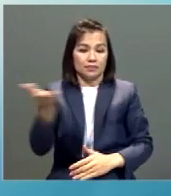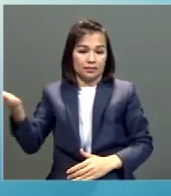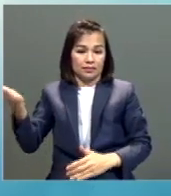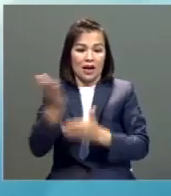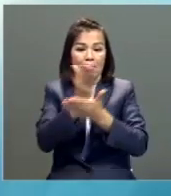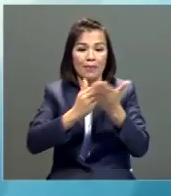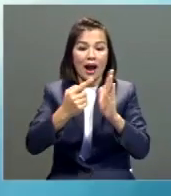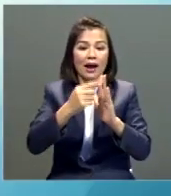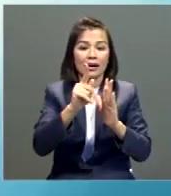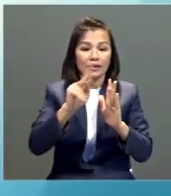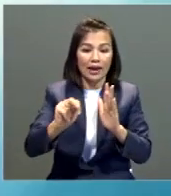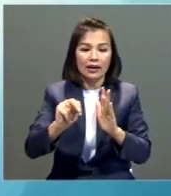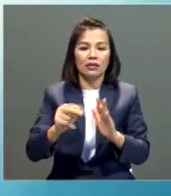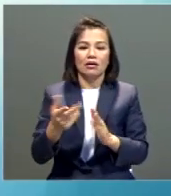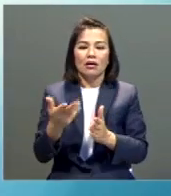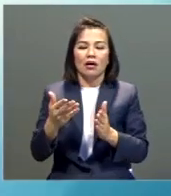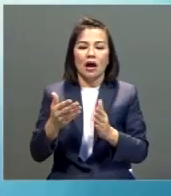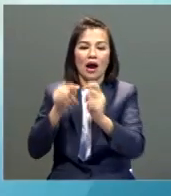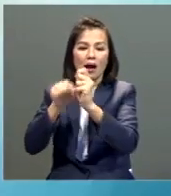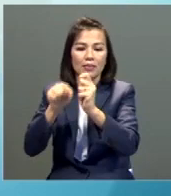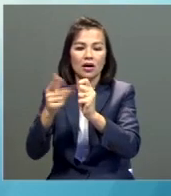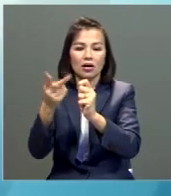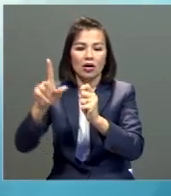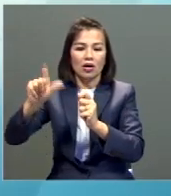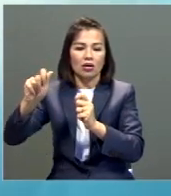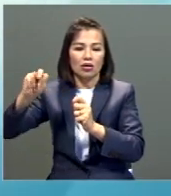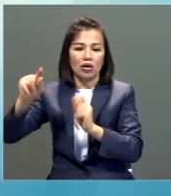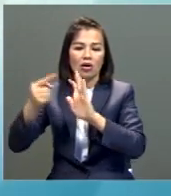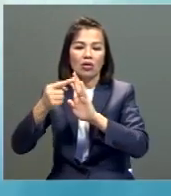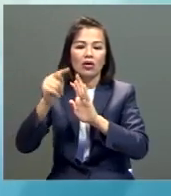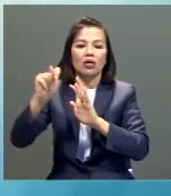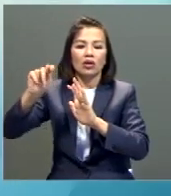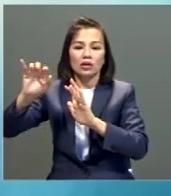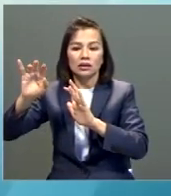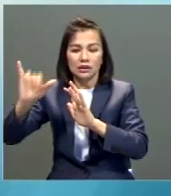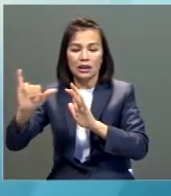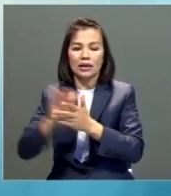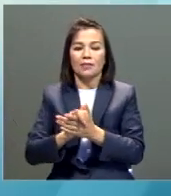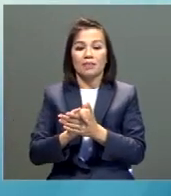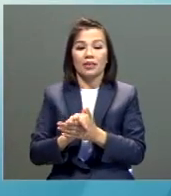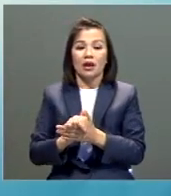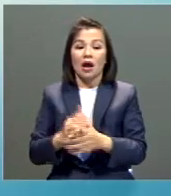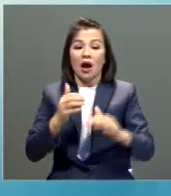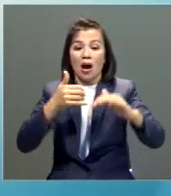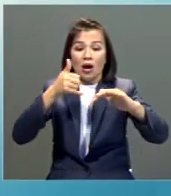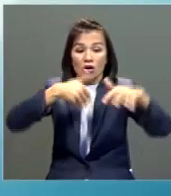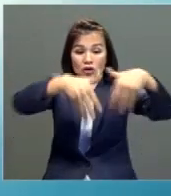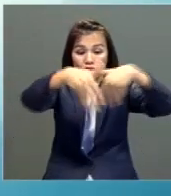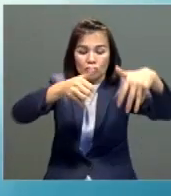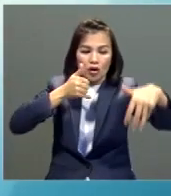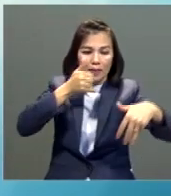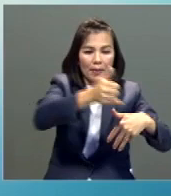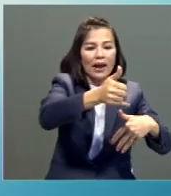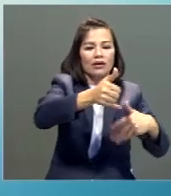ไปหาผู้ป่วยนะครับที่เป็นกลุ่มเฉพาะทั้งที่แสดงอาการไม่แสดงอาการแล้วก็นำ